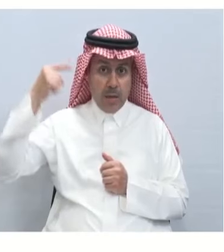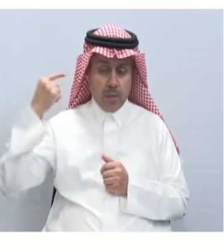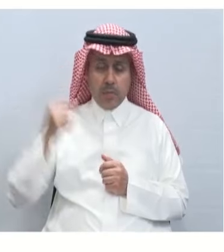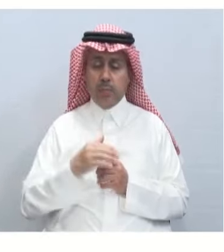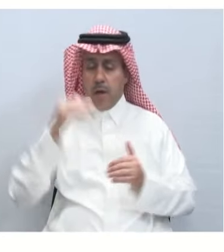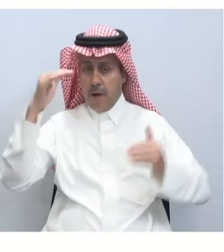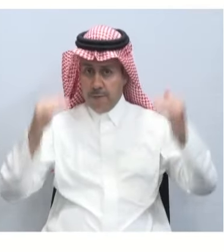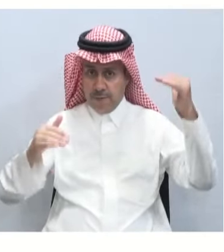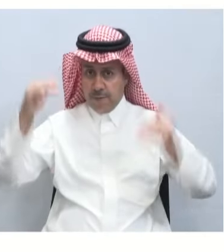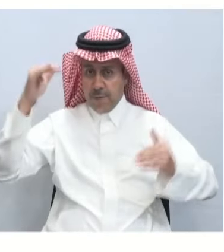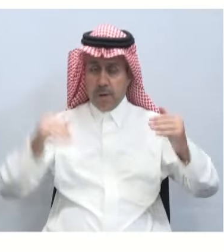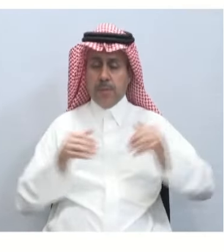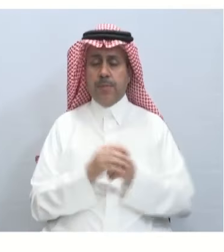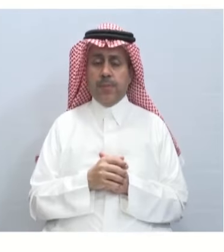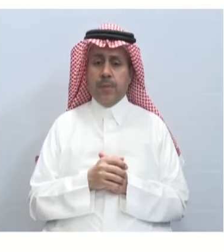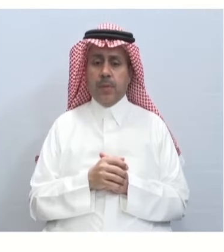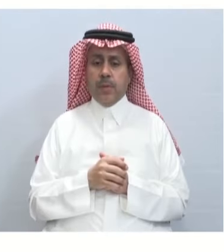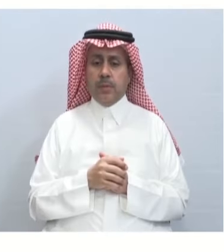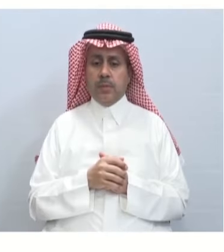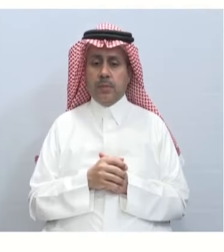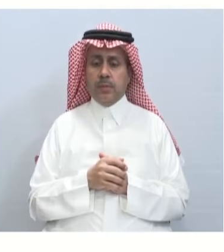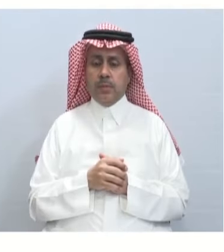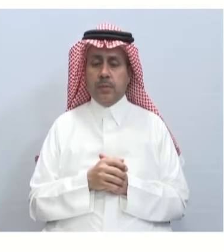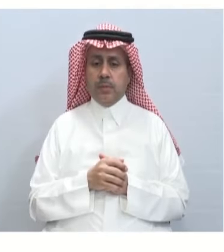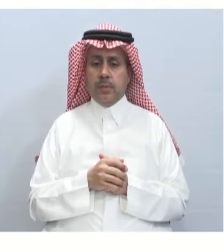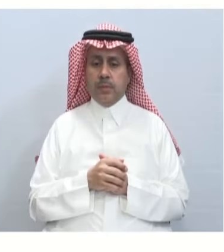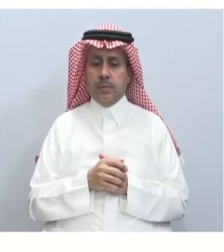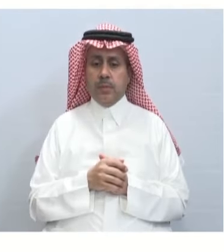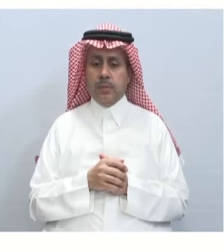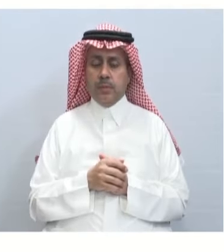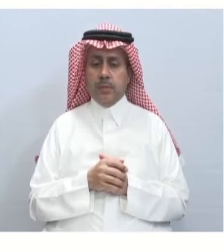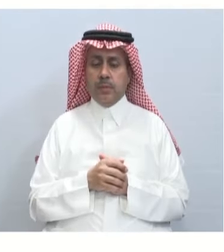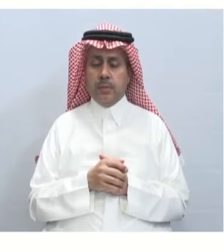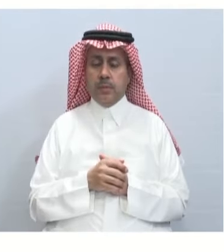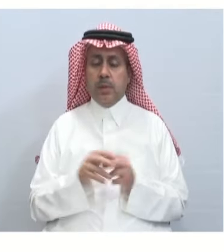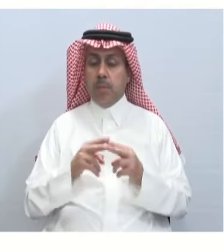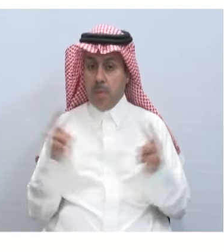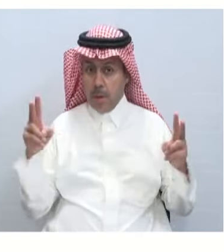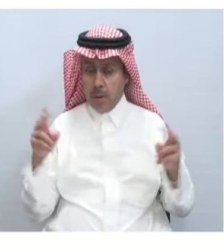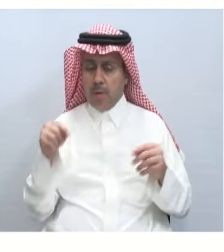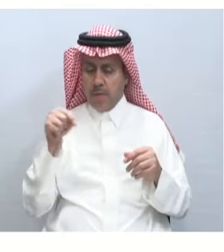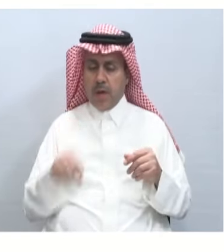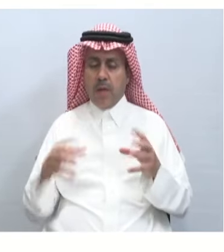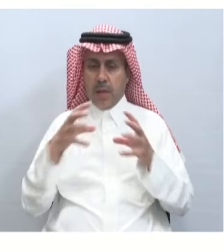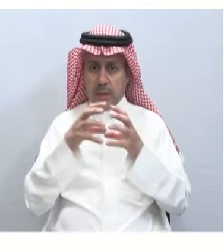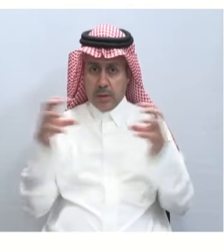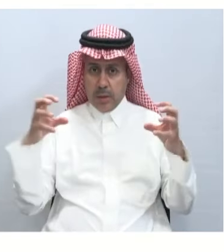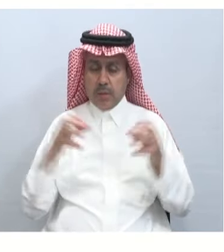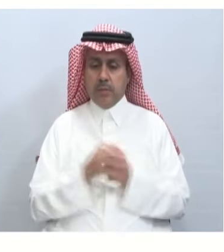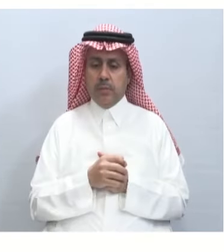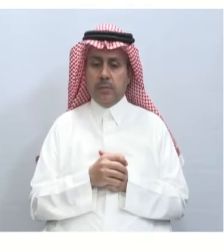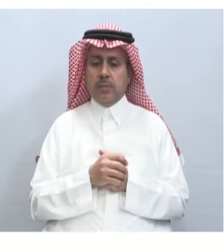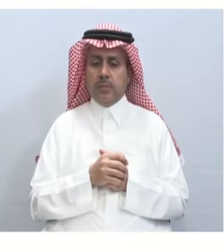الفرق بين الاستحاضه والحيض مما ذكرناه في هذا التعريف